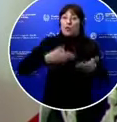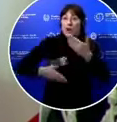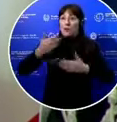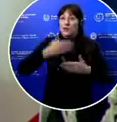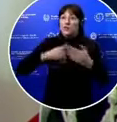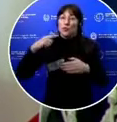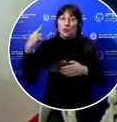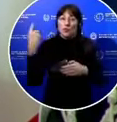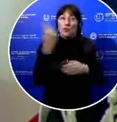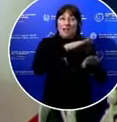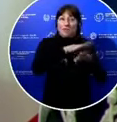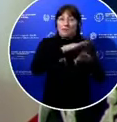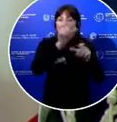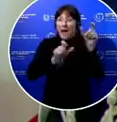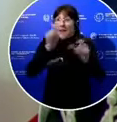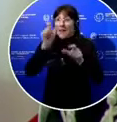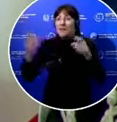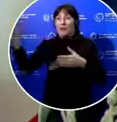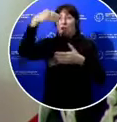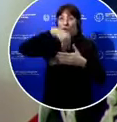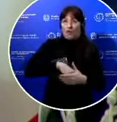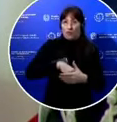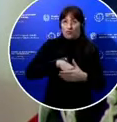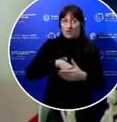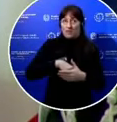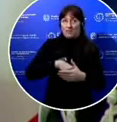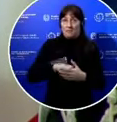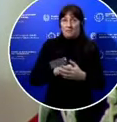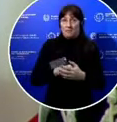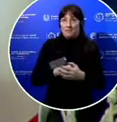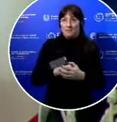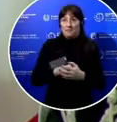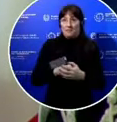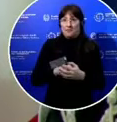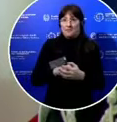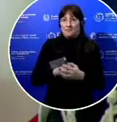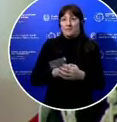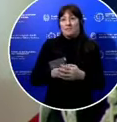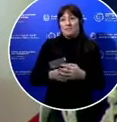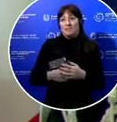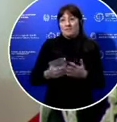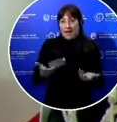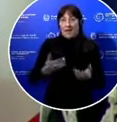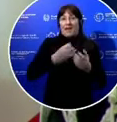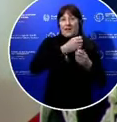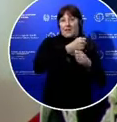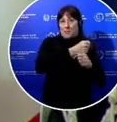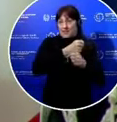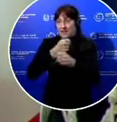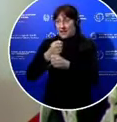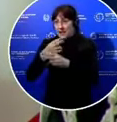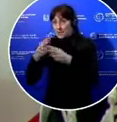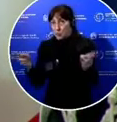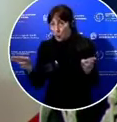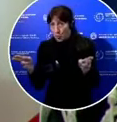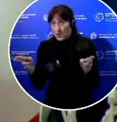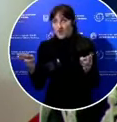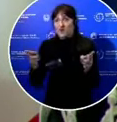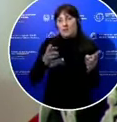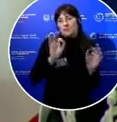gli esperti che hanno lavorato in questi mesi e dei rappresentanti pubblici e privati del settore